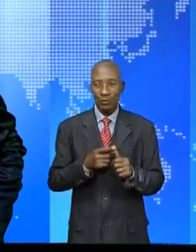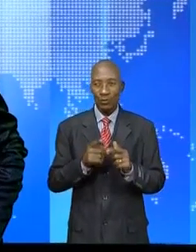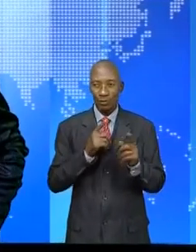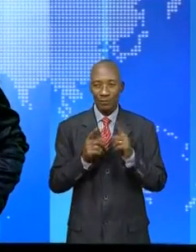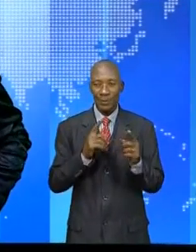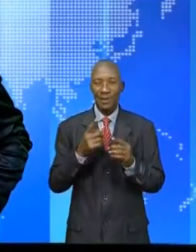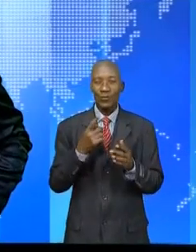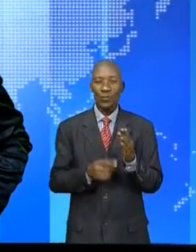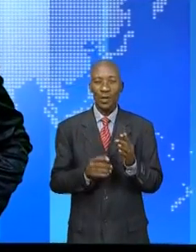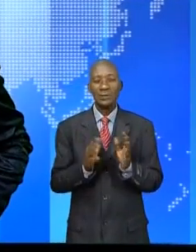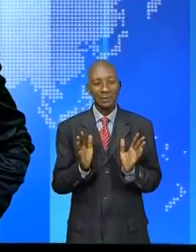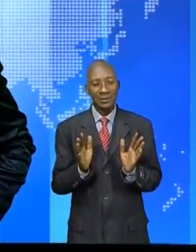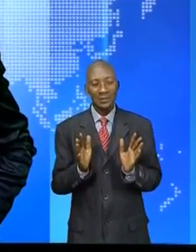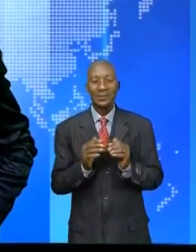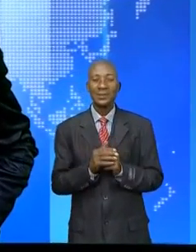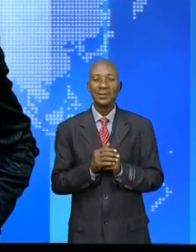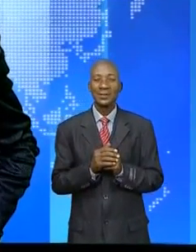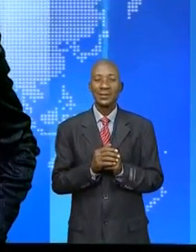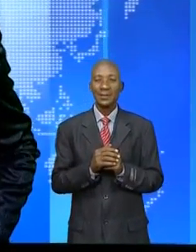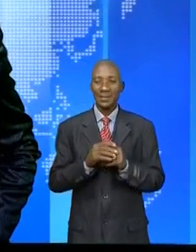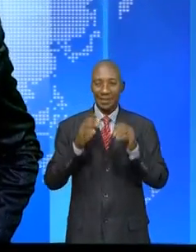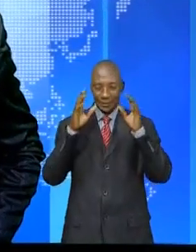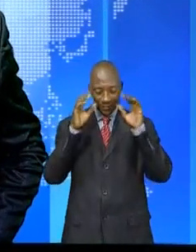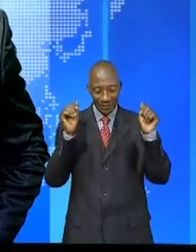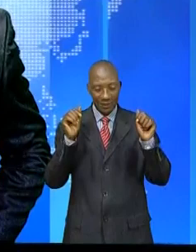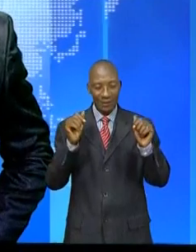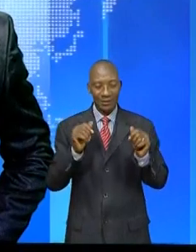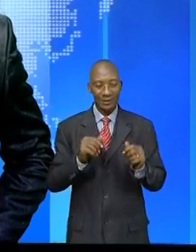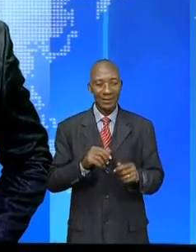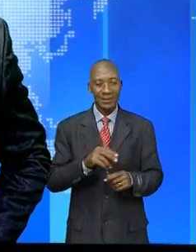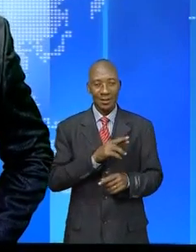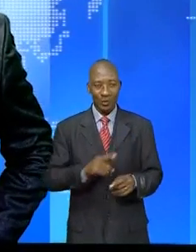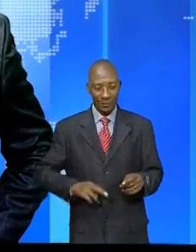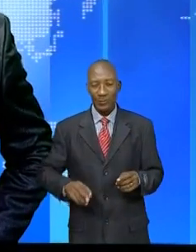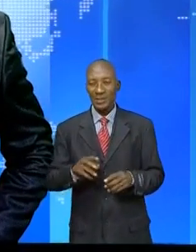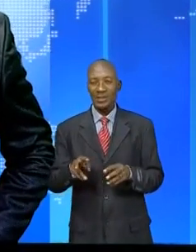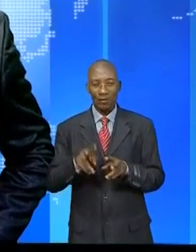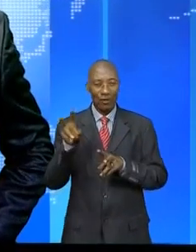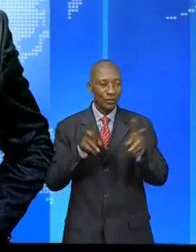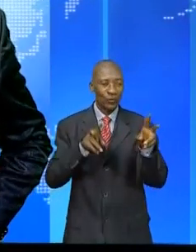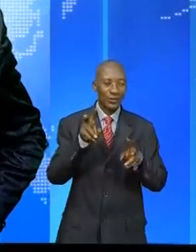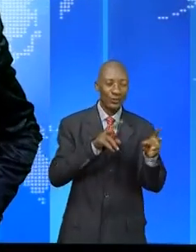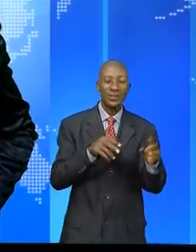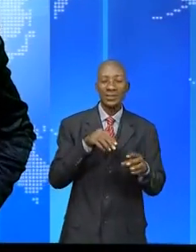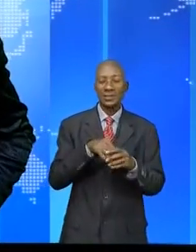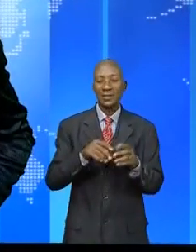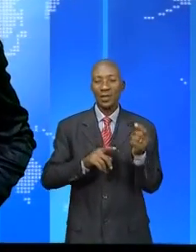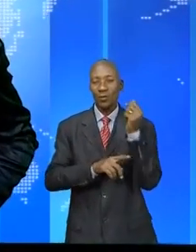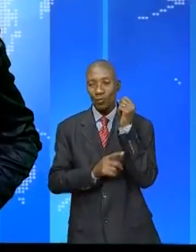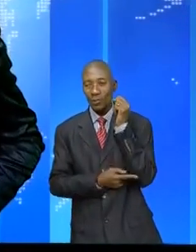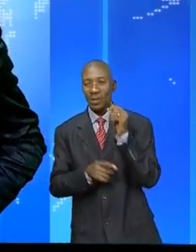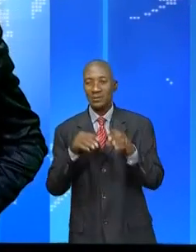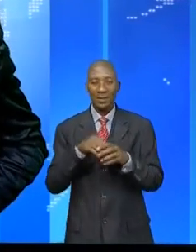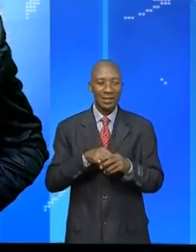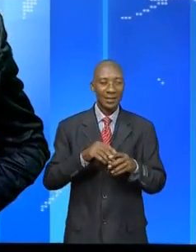heure de plus, dans la partie est de la République démocratique du Congo. Toutes nos compassions à l'endroit de nos compatriotes du Nord Kivu dans la ville